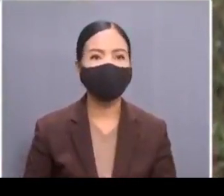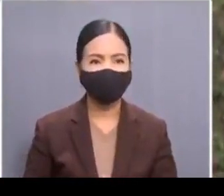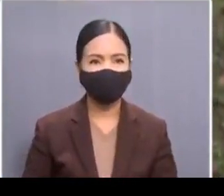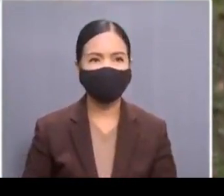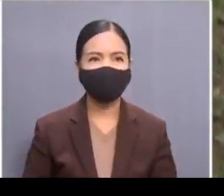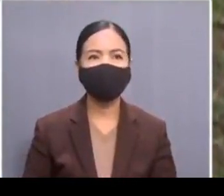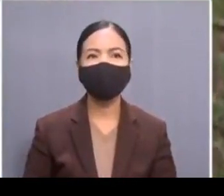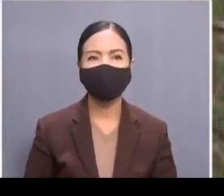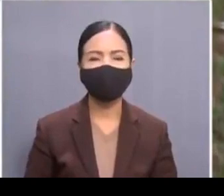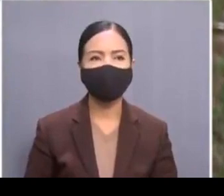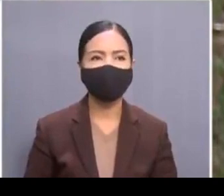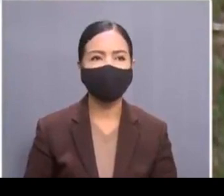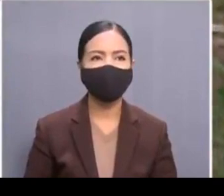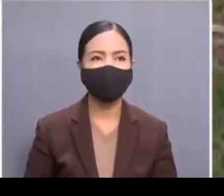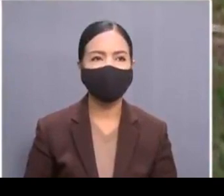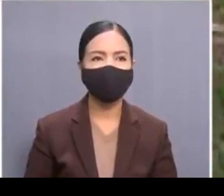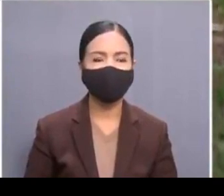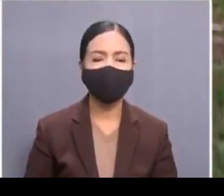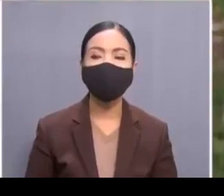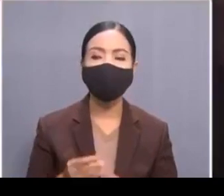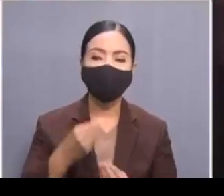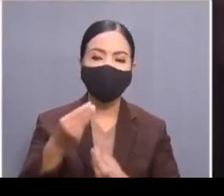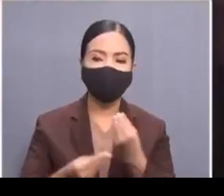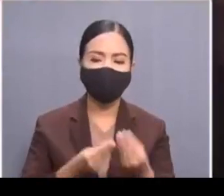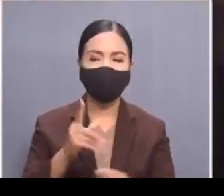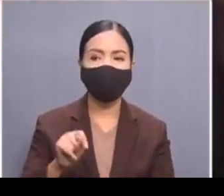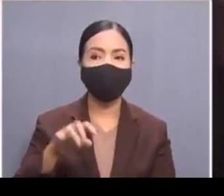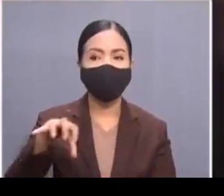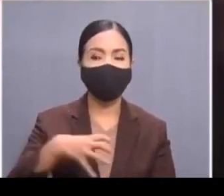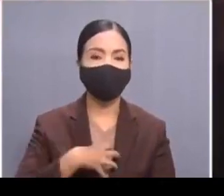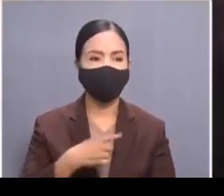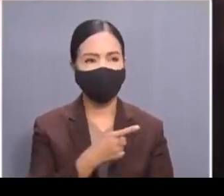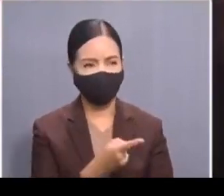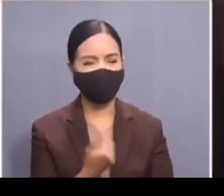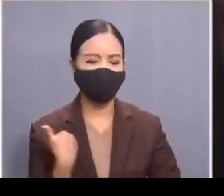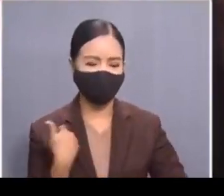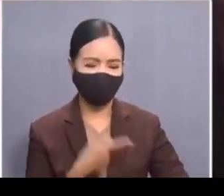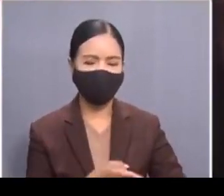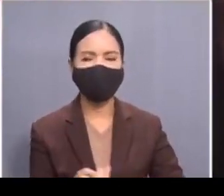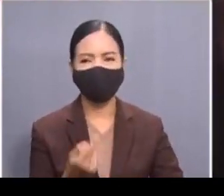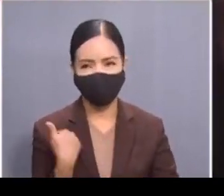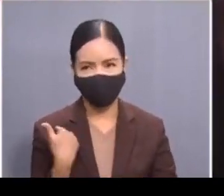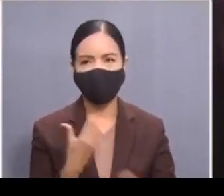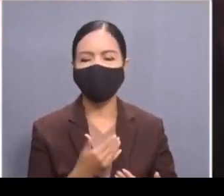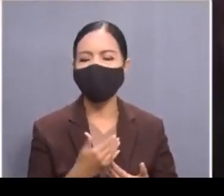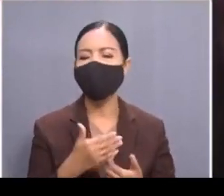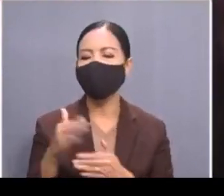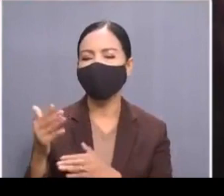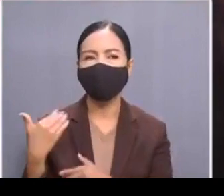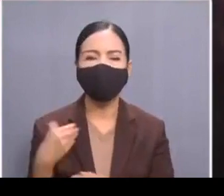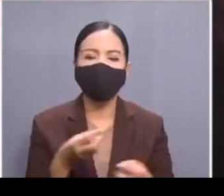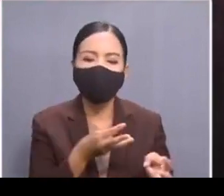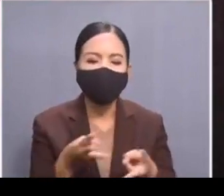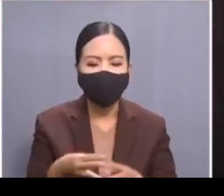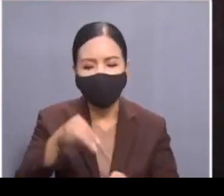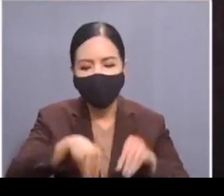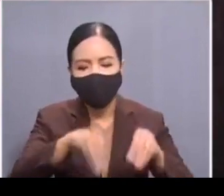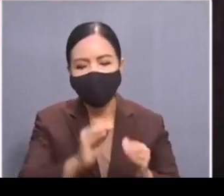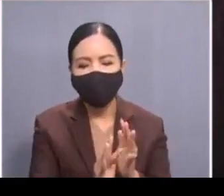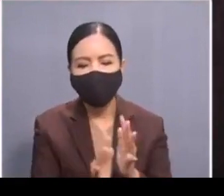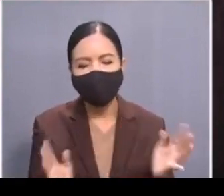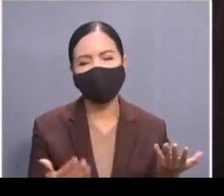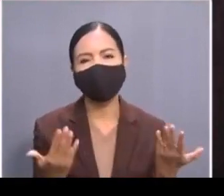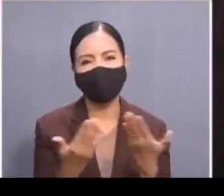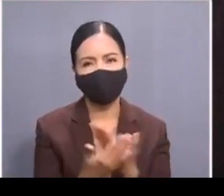ดต้องการแต่ว่าหาส่งไม่ได้เนี่ยก็จะมีในส่วนนี้เพราะว่าเราสามารถที่เปลี่ยนวิธีการผลิตม